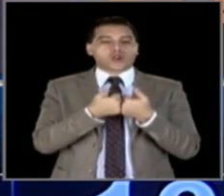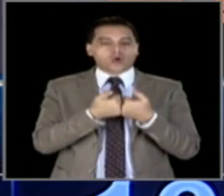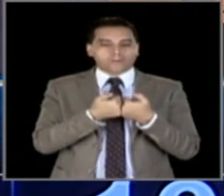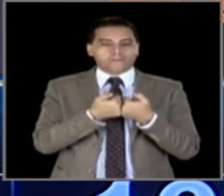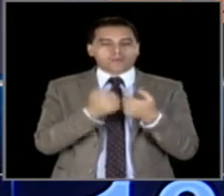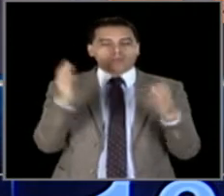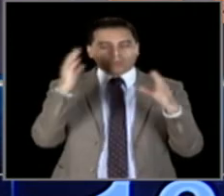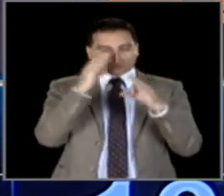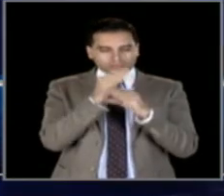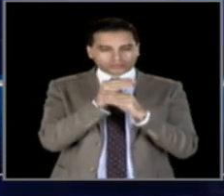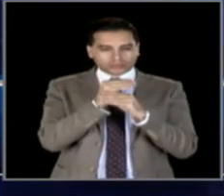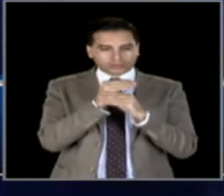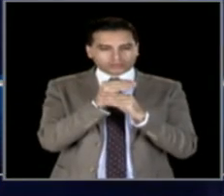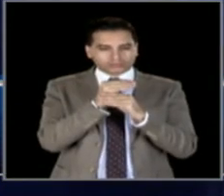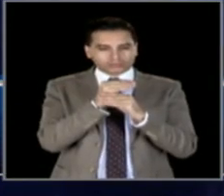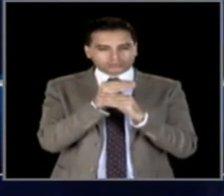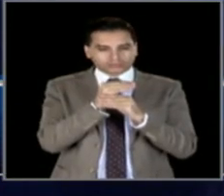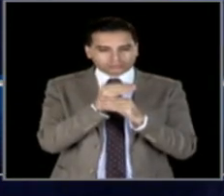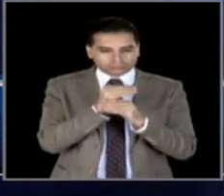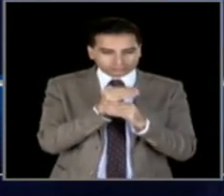Of Love and Shadows.